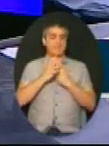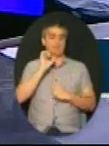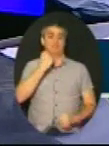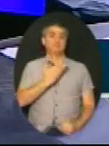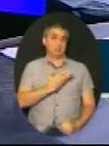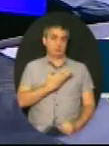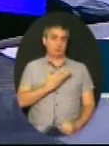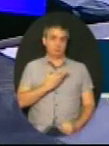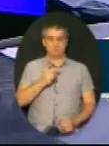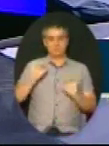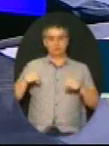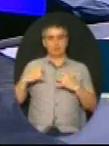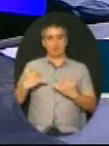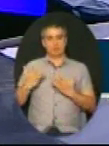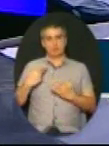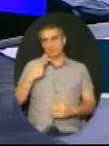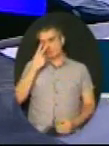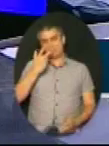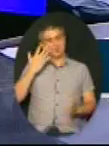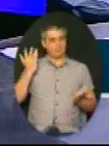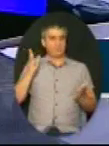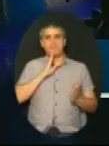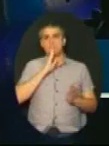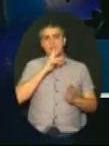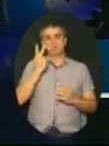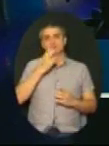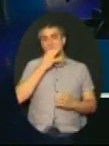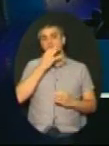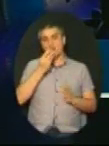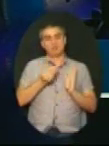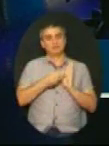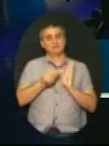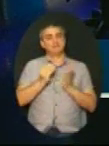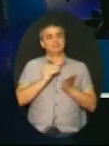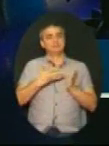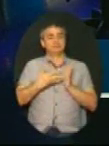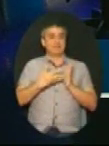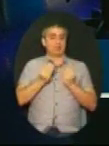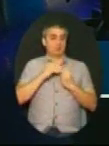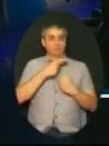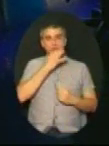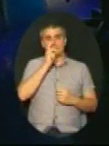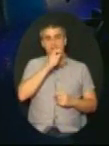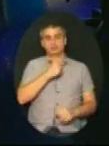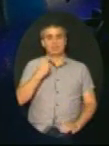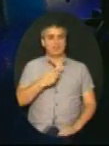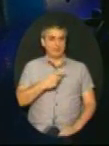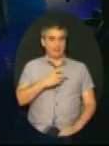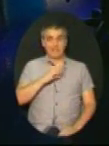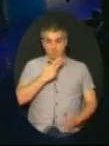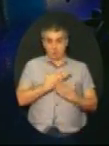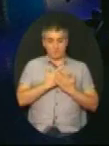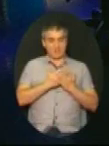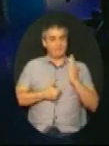הציוני, מהשלטון הנוכחי. בואו נראה את עומק הבעיה בשתי שאלות סקר נוספות שלנו. שאלה לאנשי הימין. האם